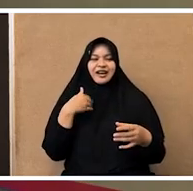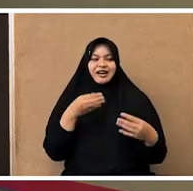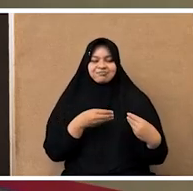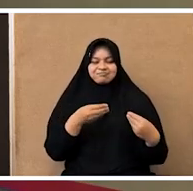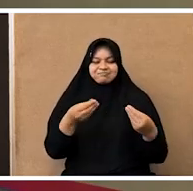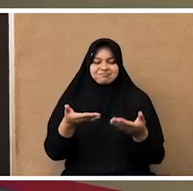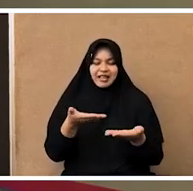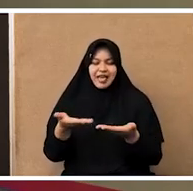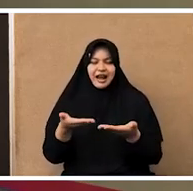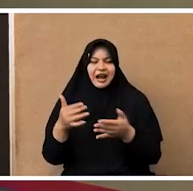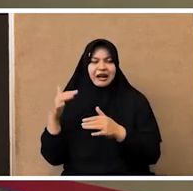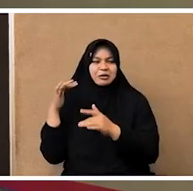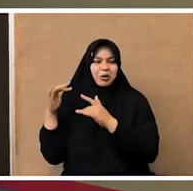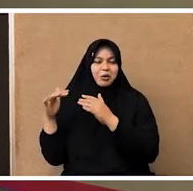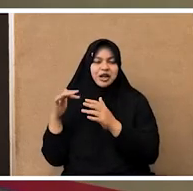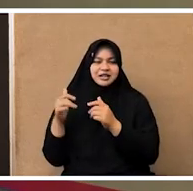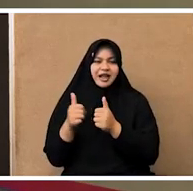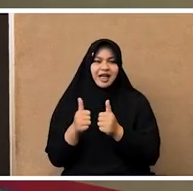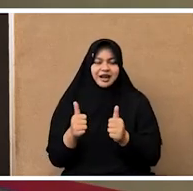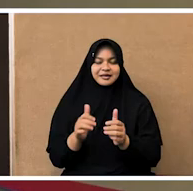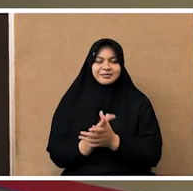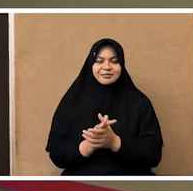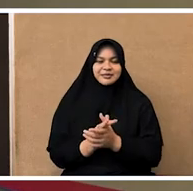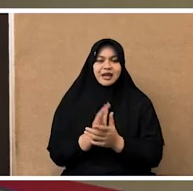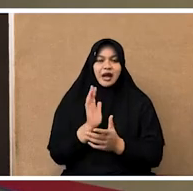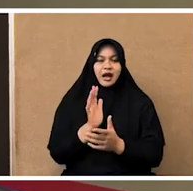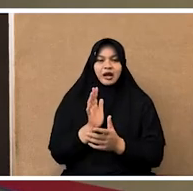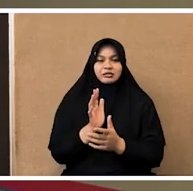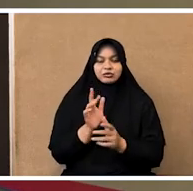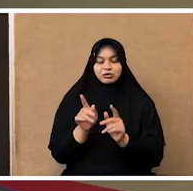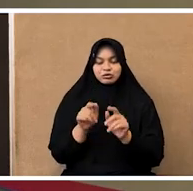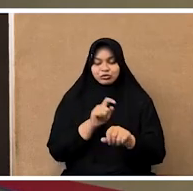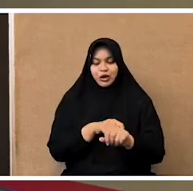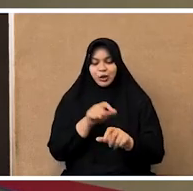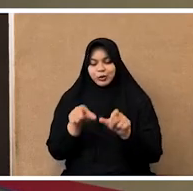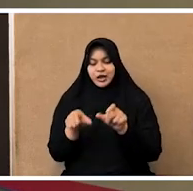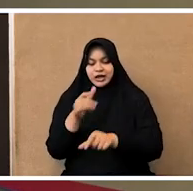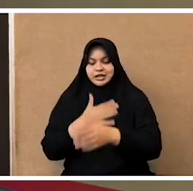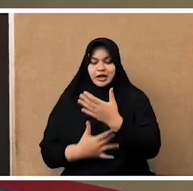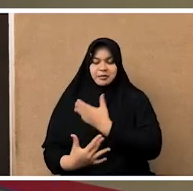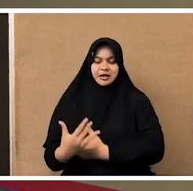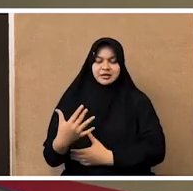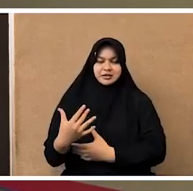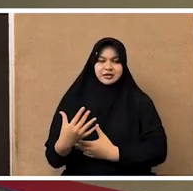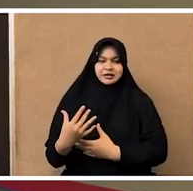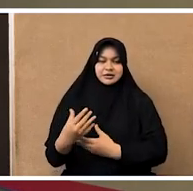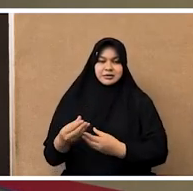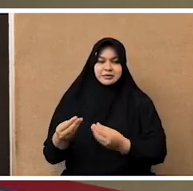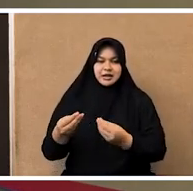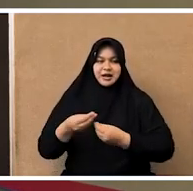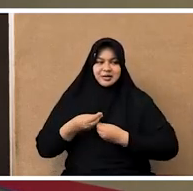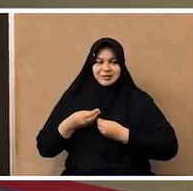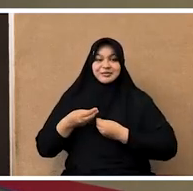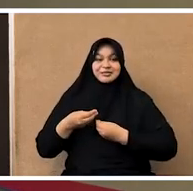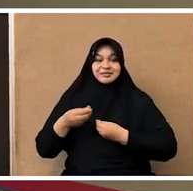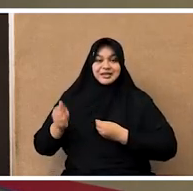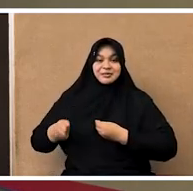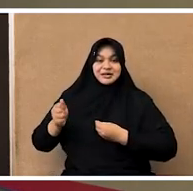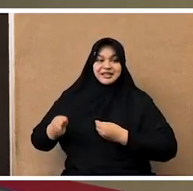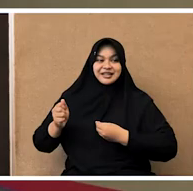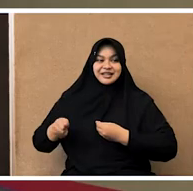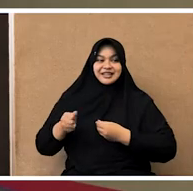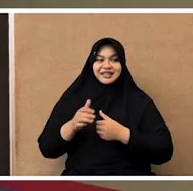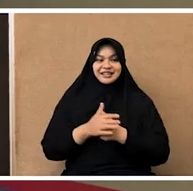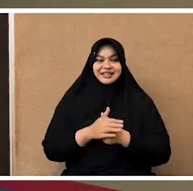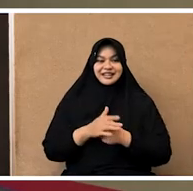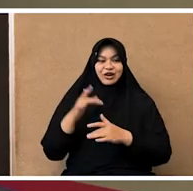dalam ketika penyandang disabilitas itu nanti dikenai sanksi pidana akomodasi yang layak